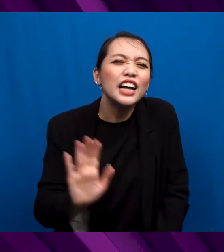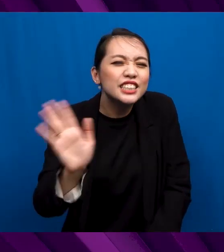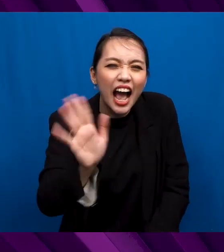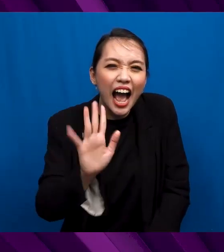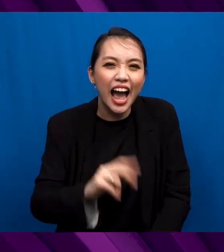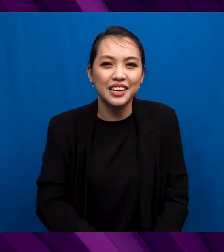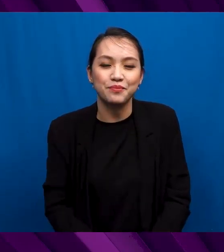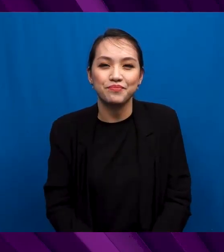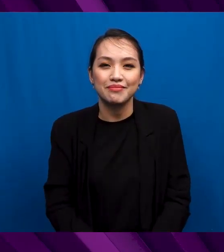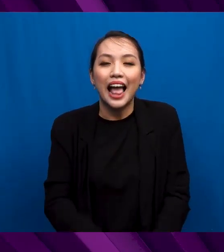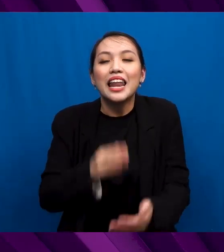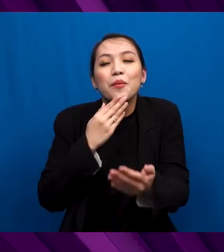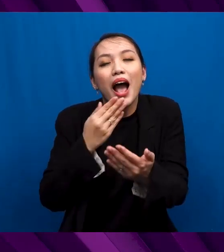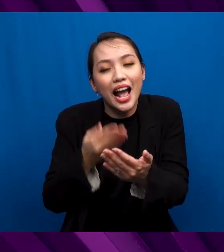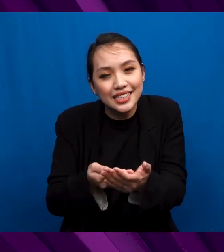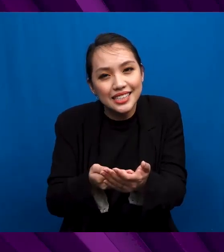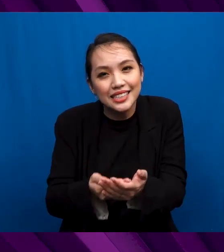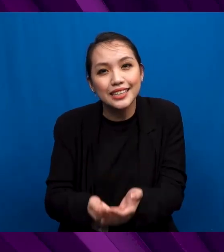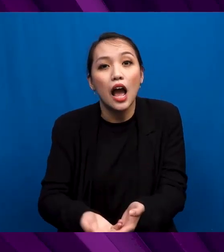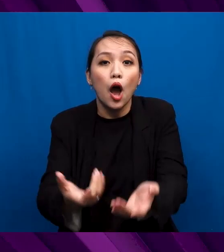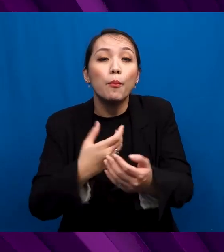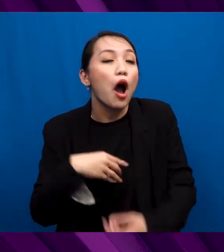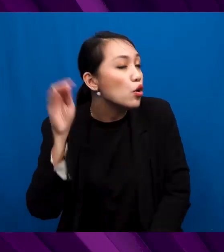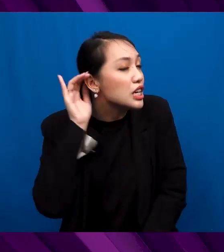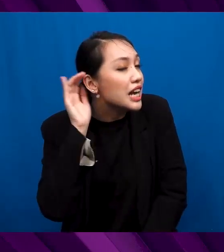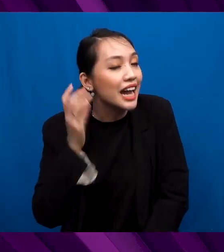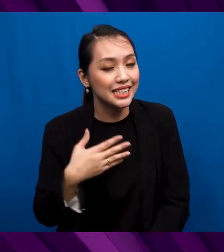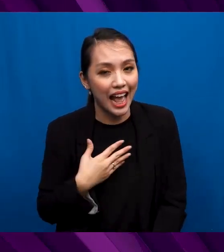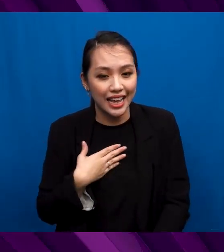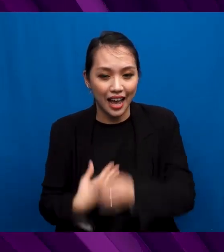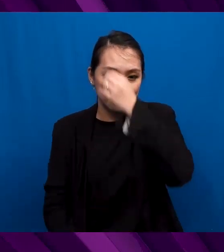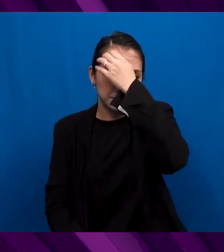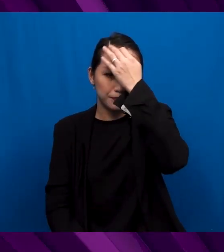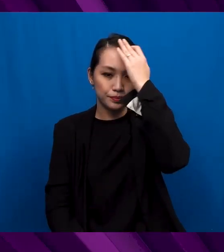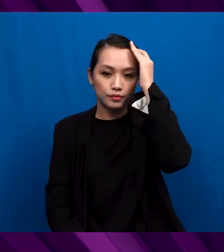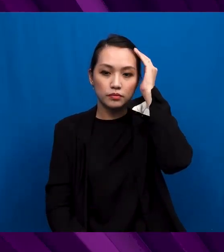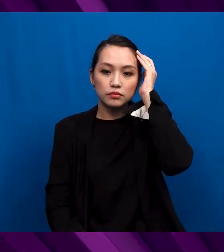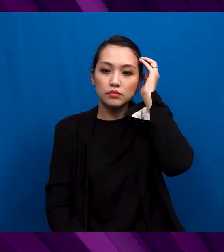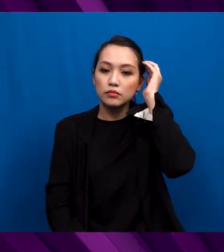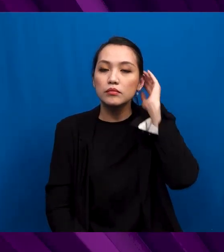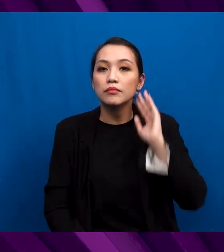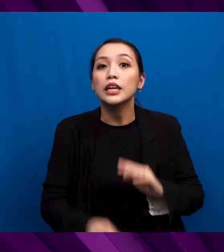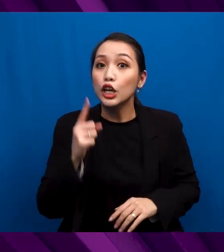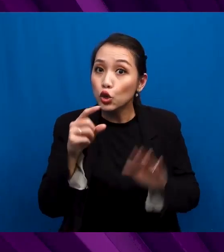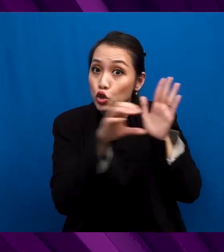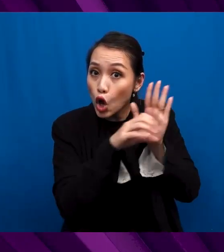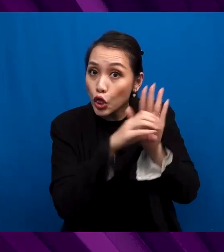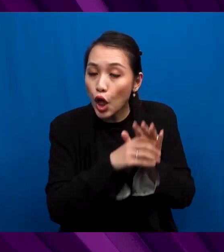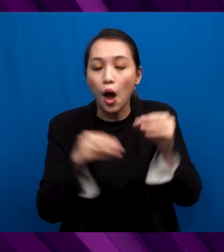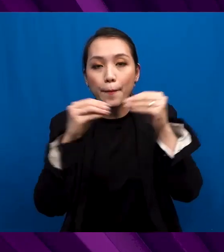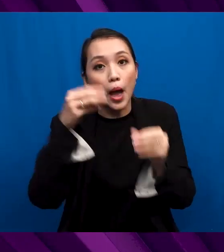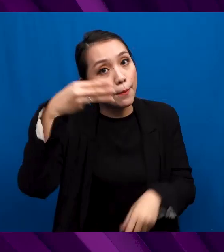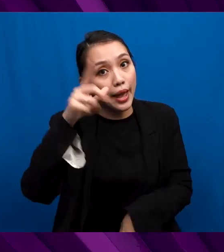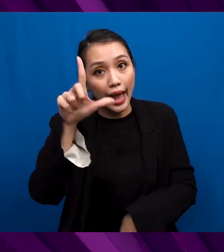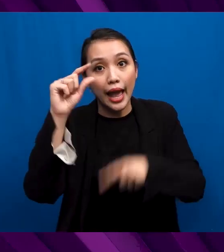Makasih ya mau terima masukan saya. Mau nggak mau terima dia, Anda beranikan diri karena Anda harus membela kecemburuan Allah. Lah Anda tahu kok diam